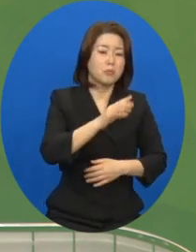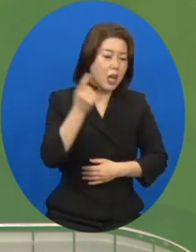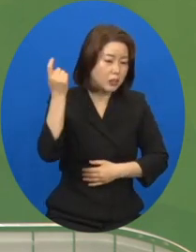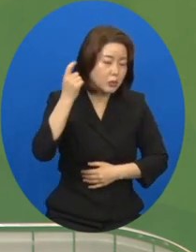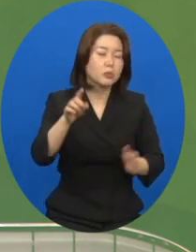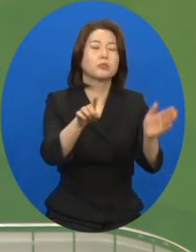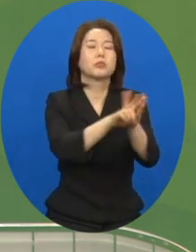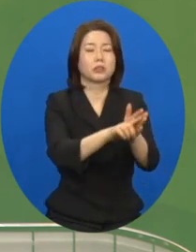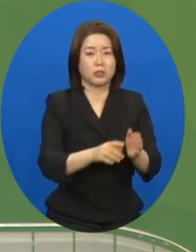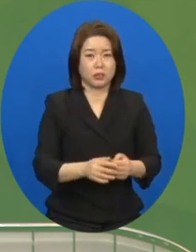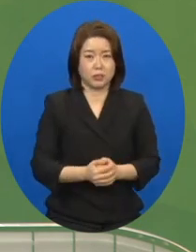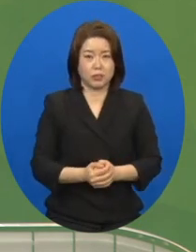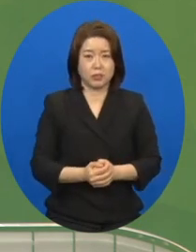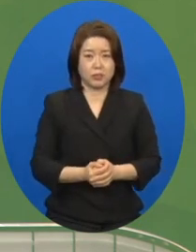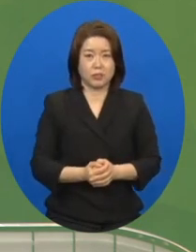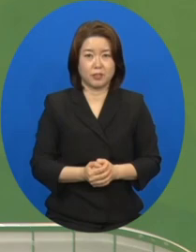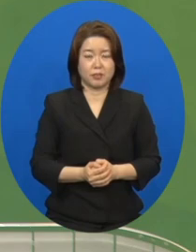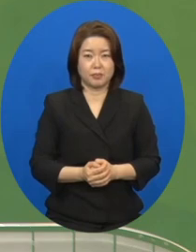듣고.